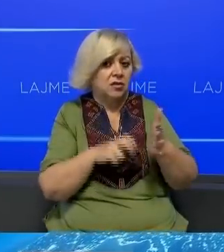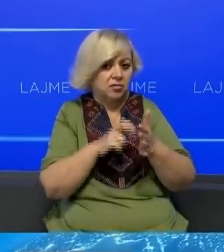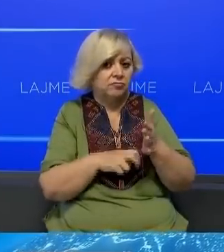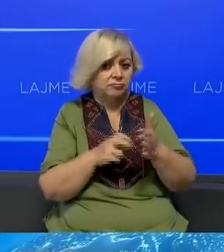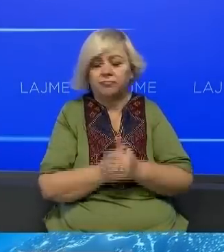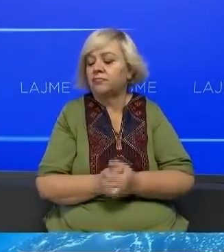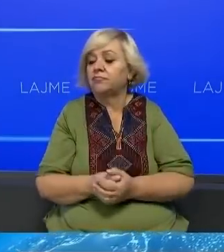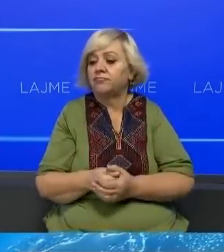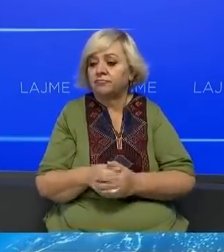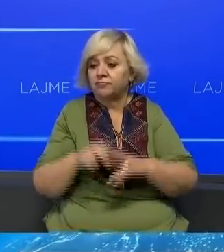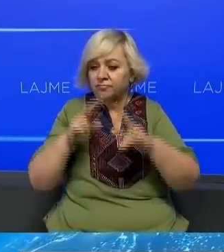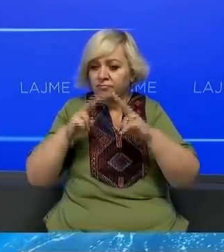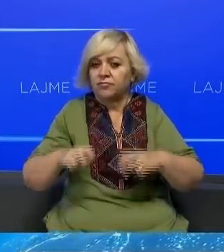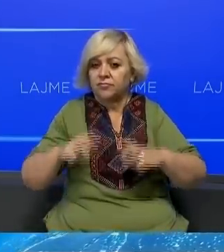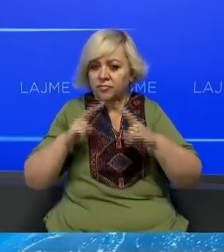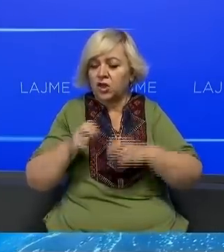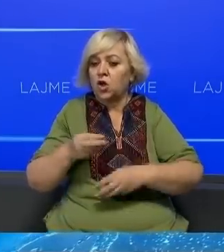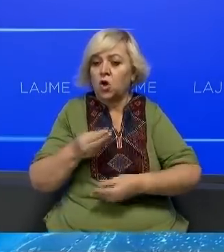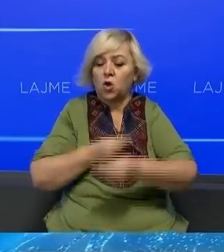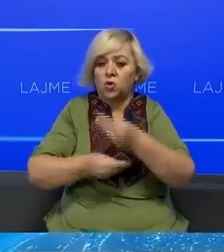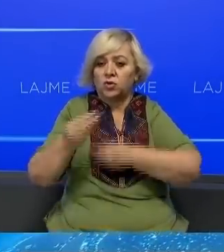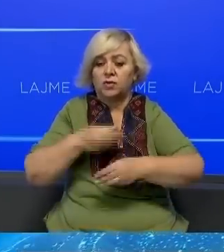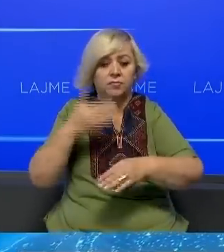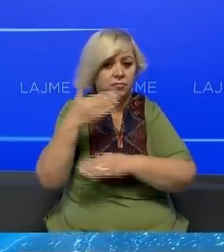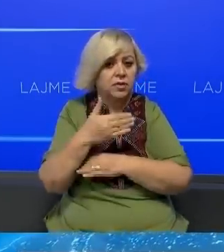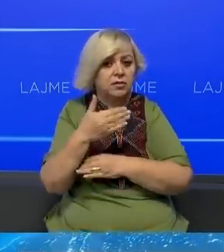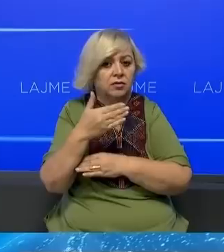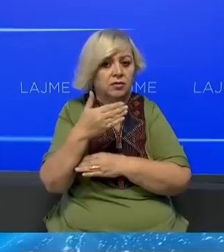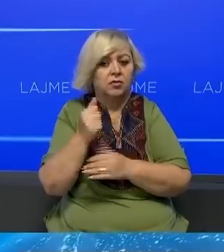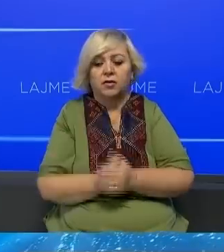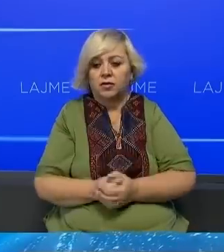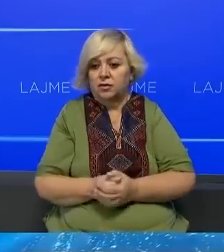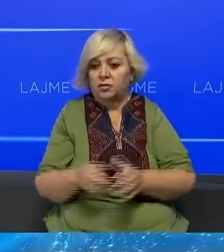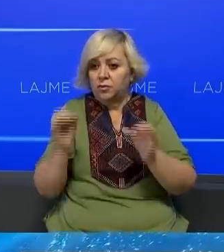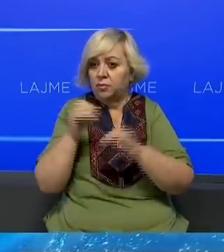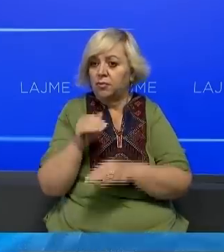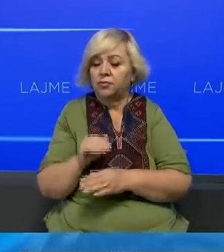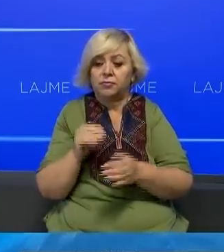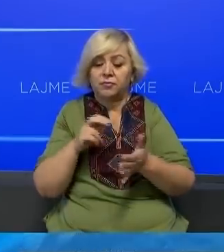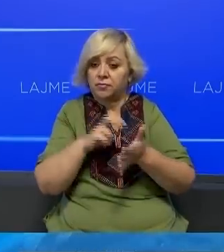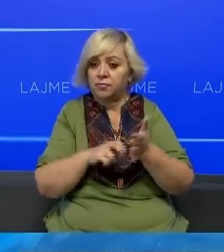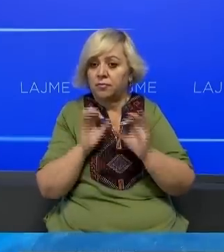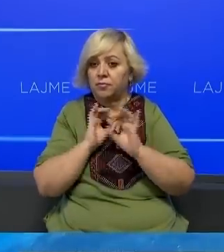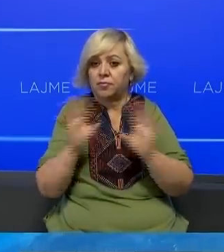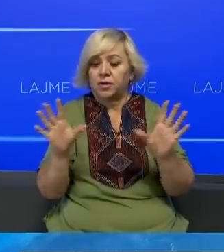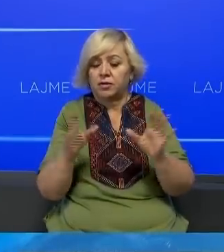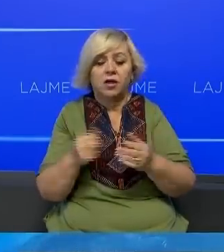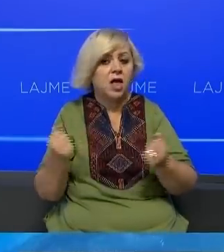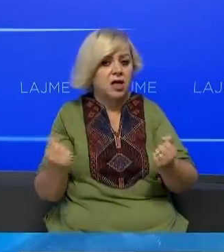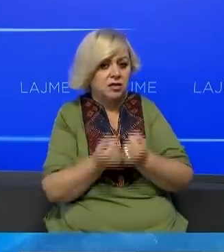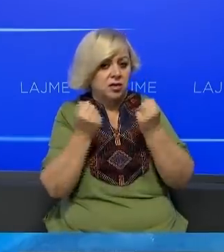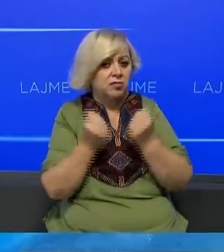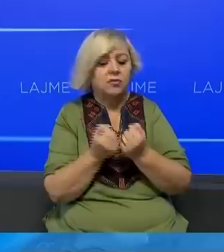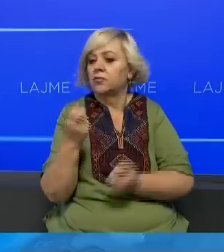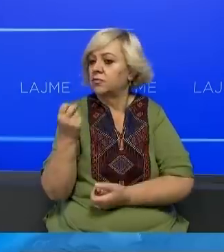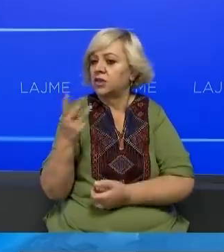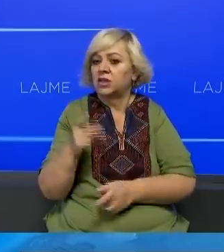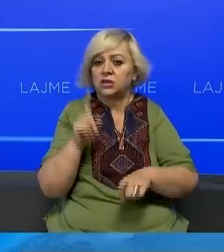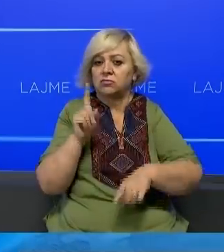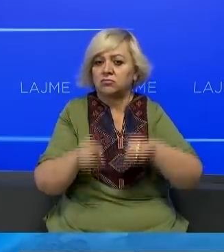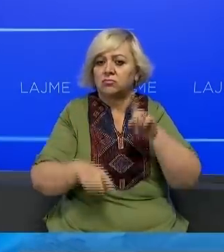ka intensifikuar kontrollat e bizneseve të cilat dyshohet se kanë të padeklaruar punëtorët. Një aktivitet i tillë është zhvilluar në Prishtinë të